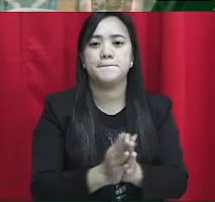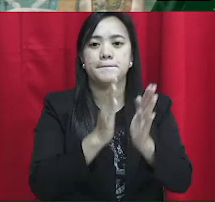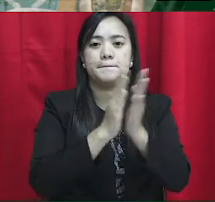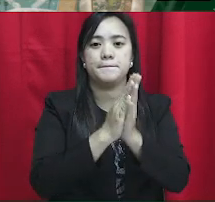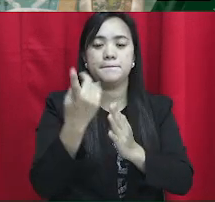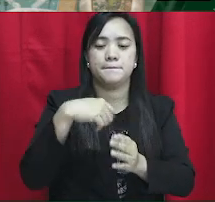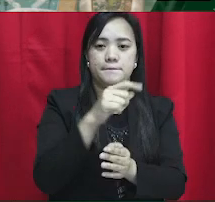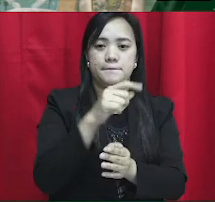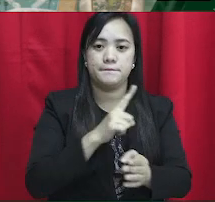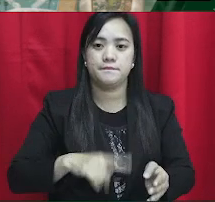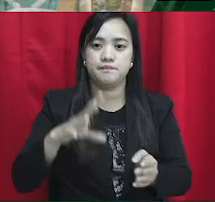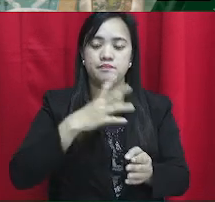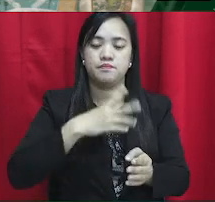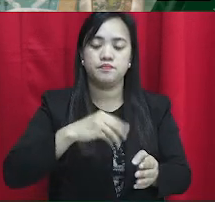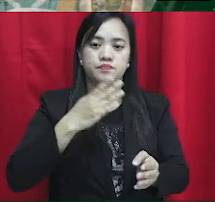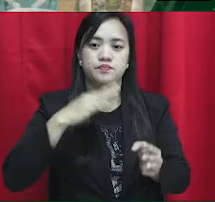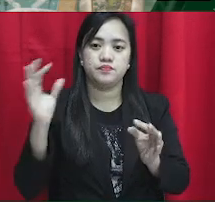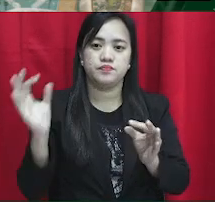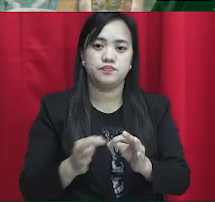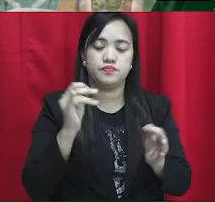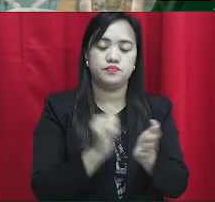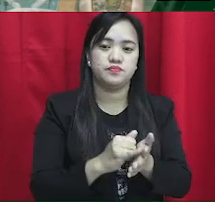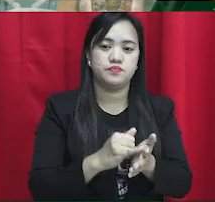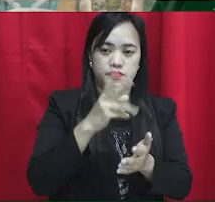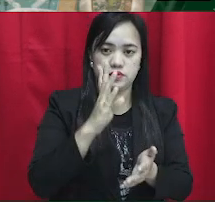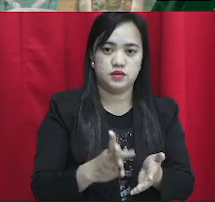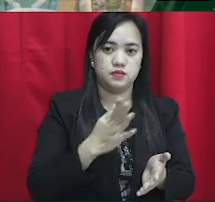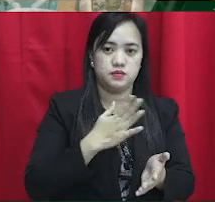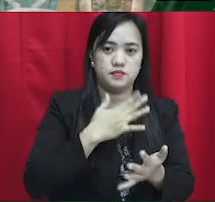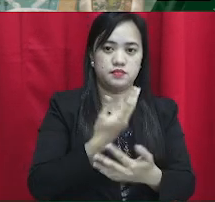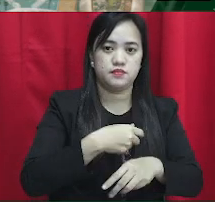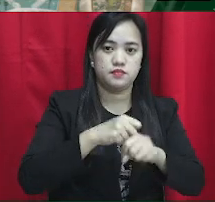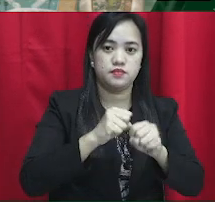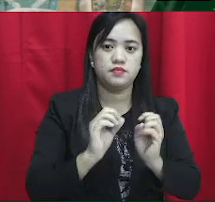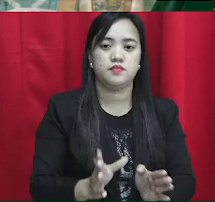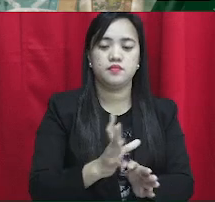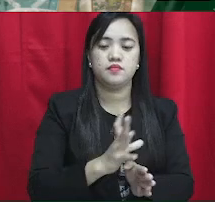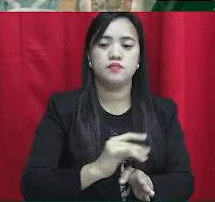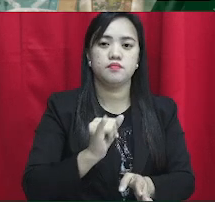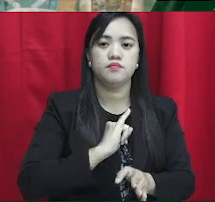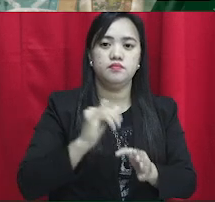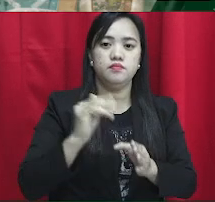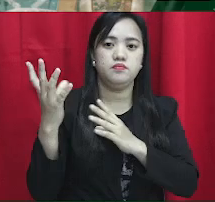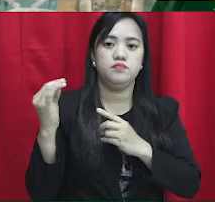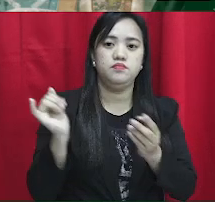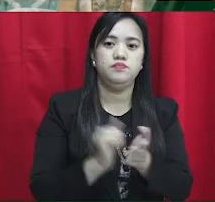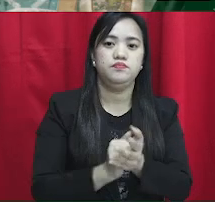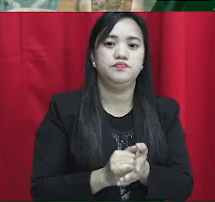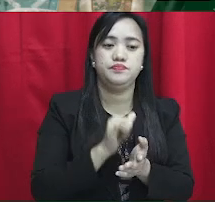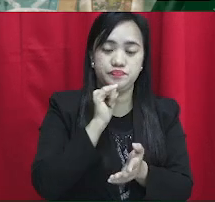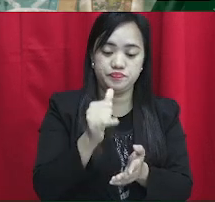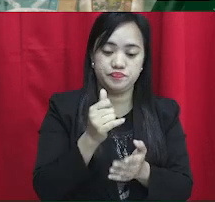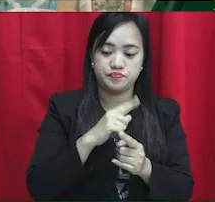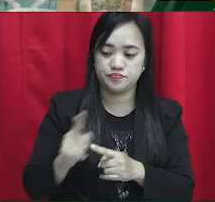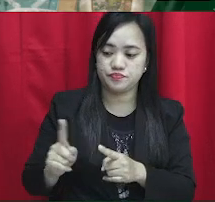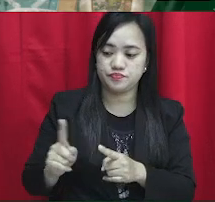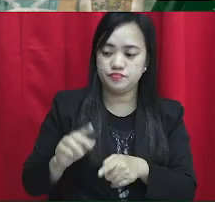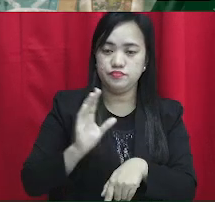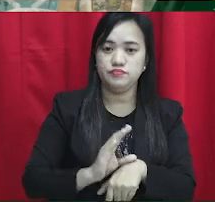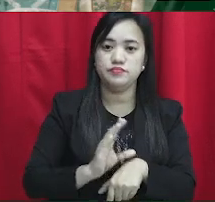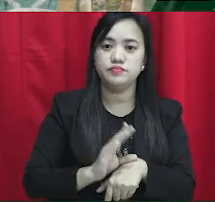my spirit hath rejoiced in God my Savior. Yeah. Alam nyo po, bagamat ay wala, hindi siya na taga-simbahan natin, pero alam nyo